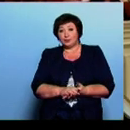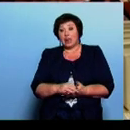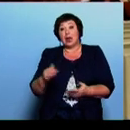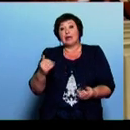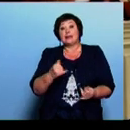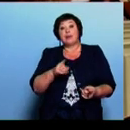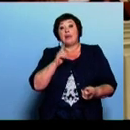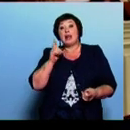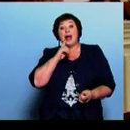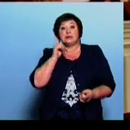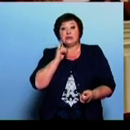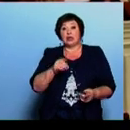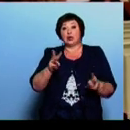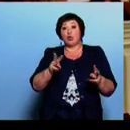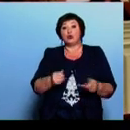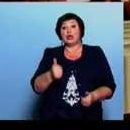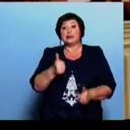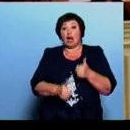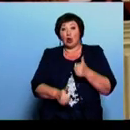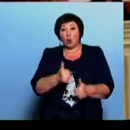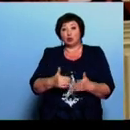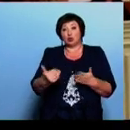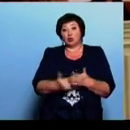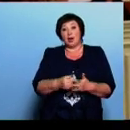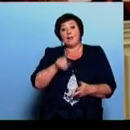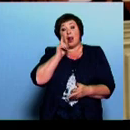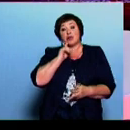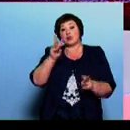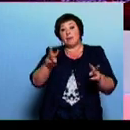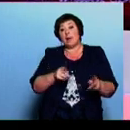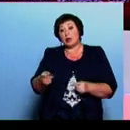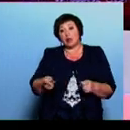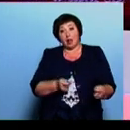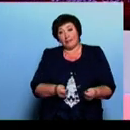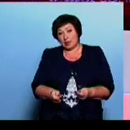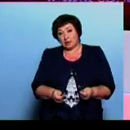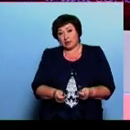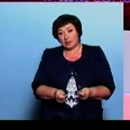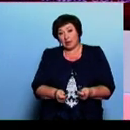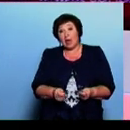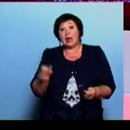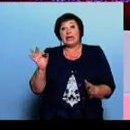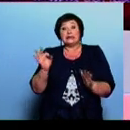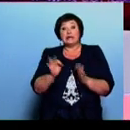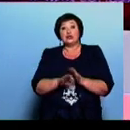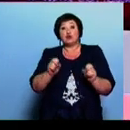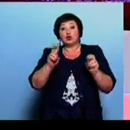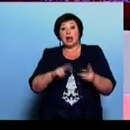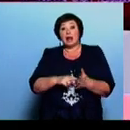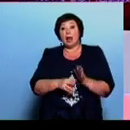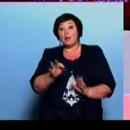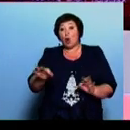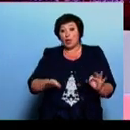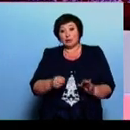сессии объявили конкурс на лучший молодежный парламент региона. Сразу несколько социальных проектов будет